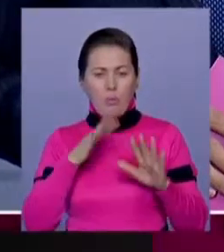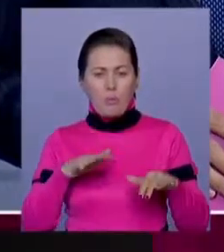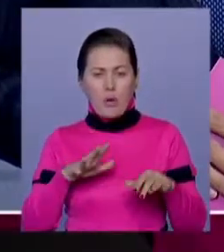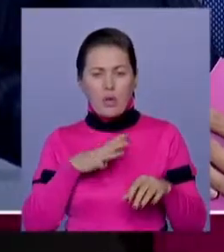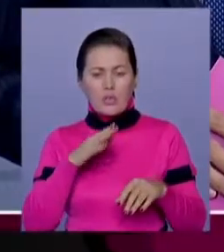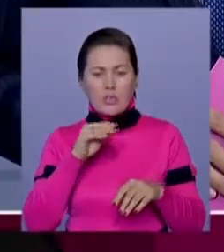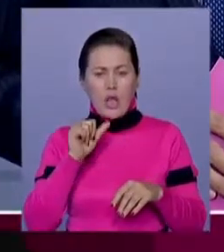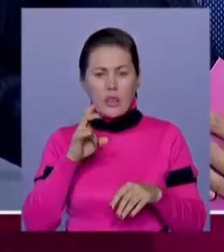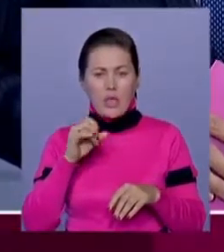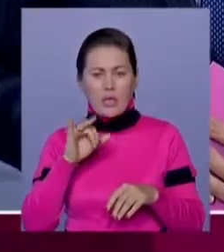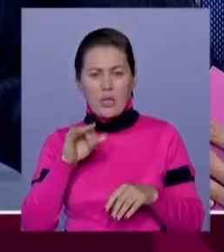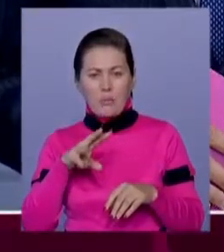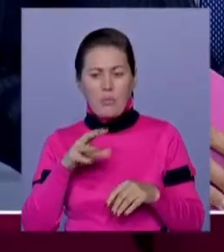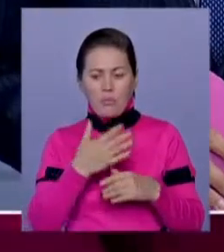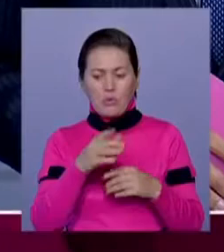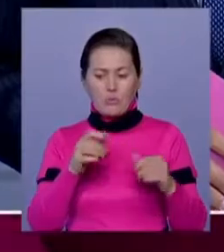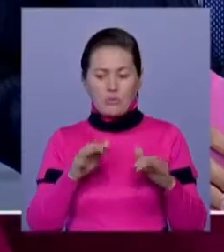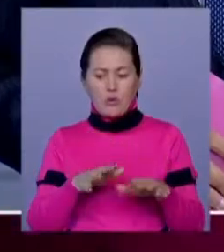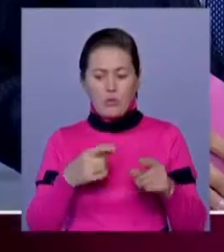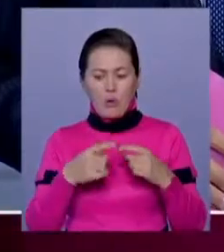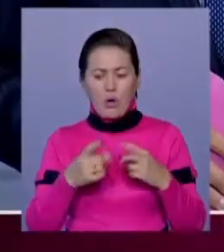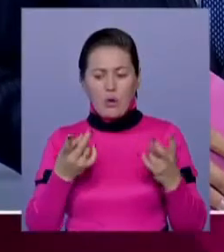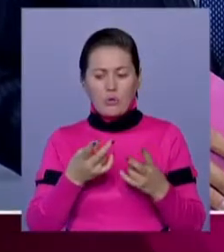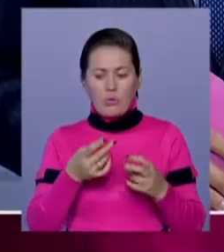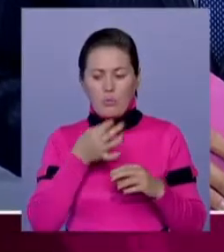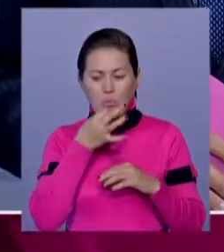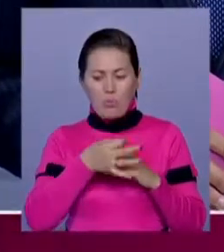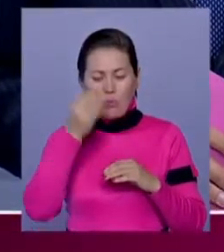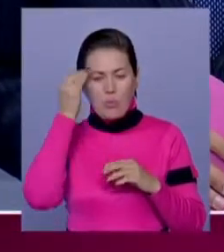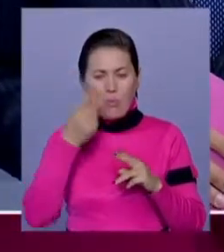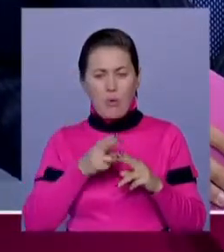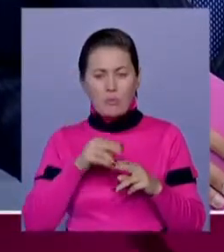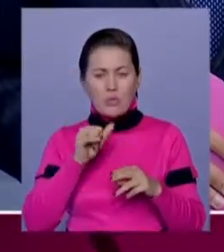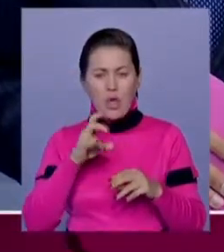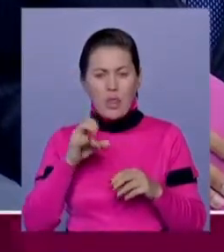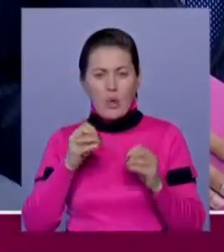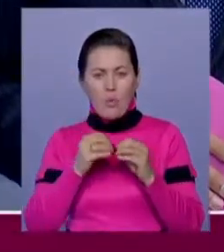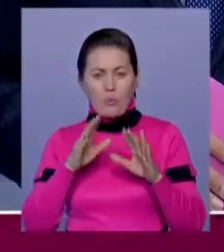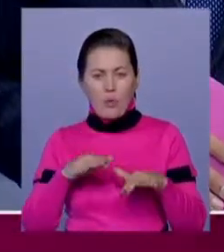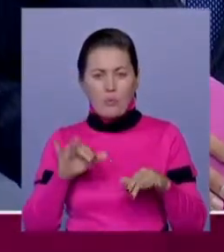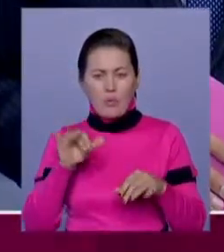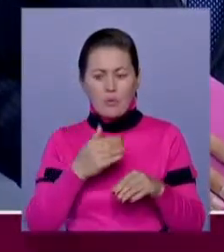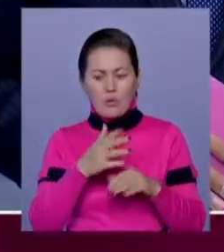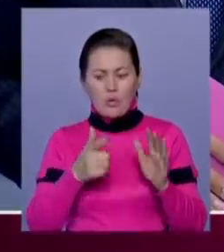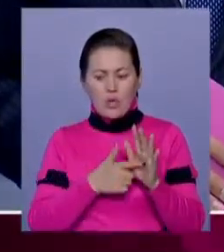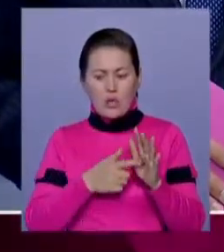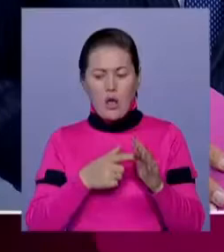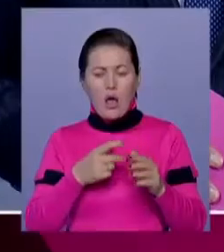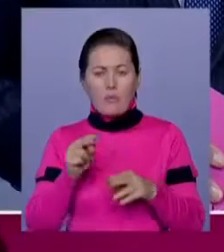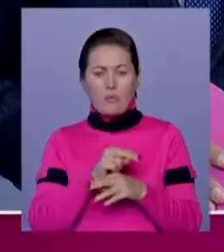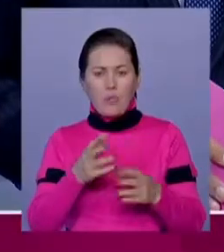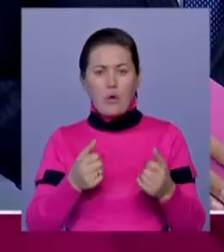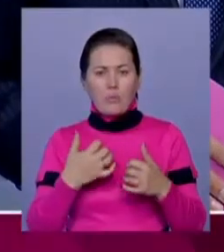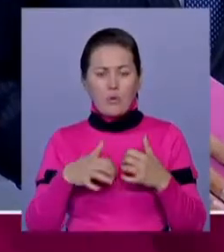Жанна кейін бұл жаста олар үшін шешімді өзгелері қабылдамау қажет деген пікірде. Жаннаның 10 баласы болса, оның жетеуін асырап алған,